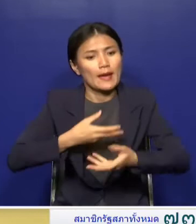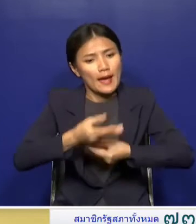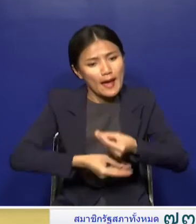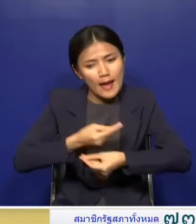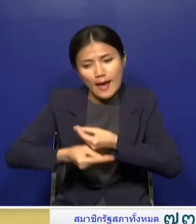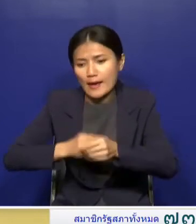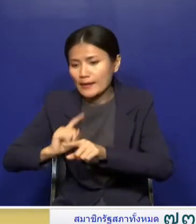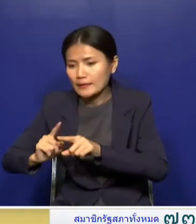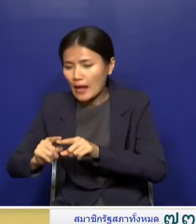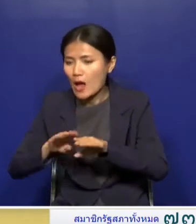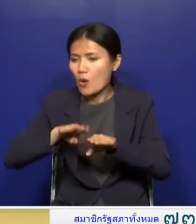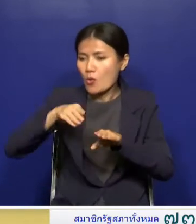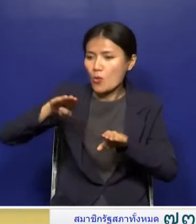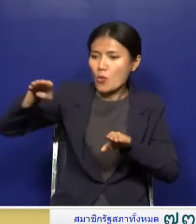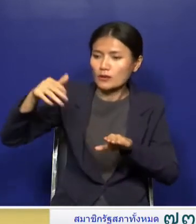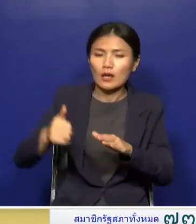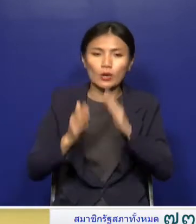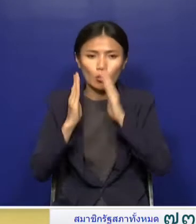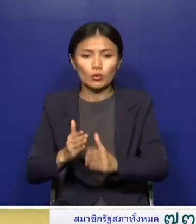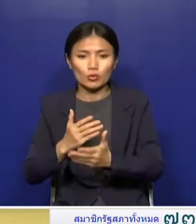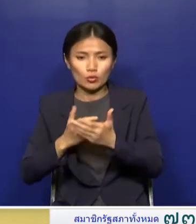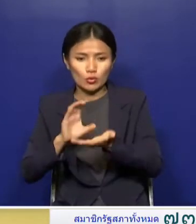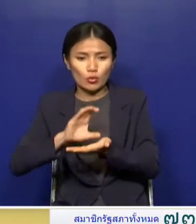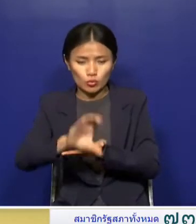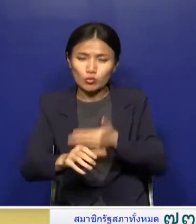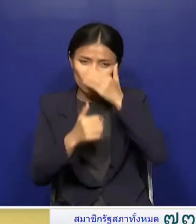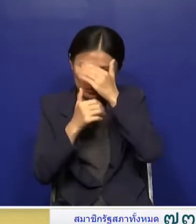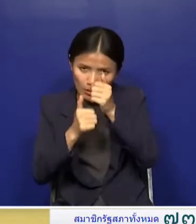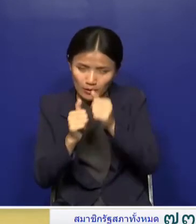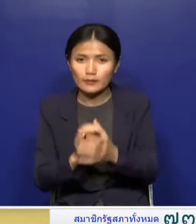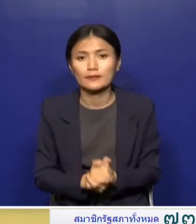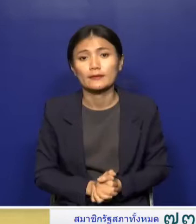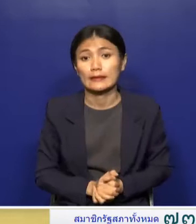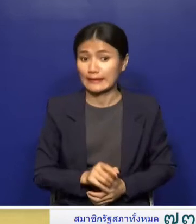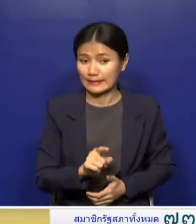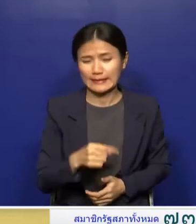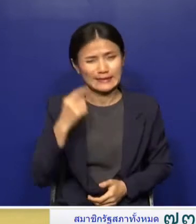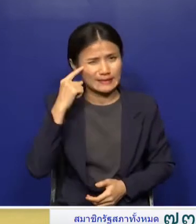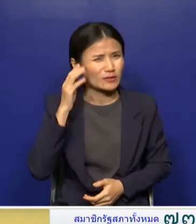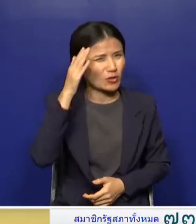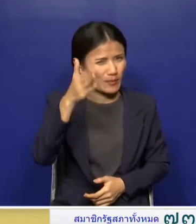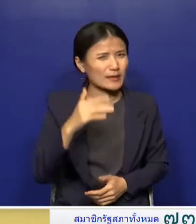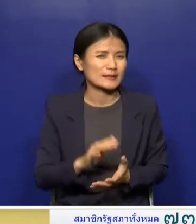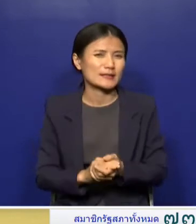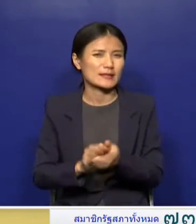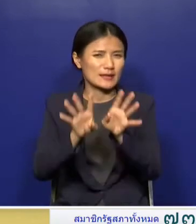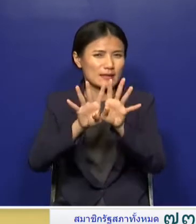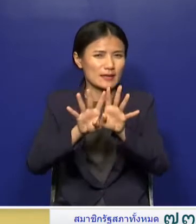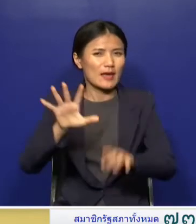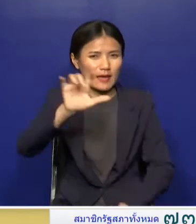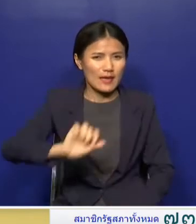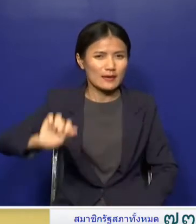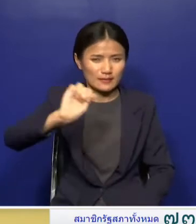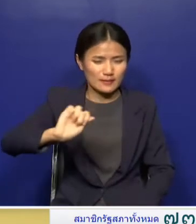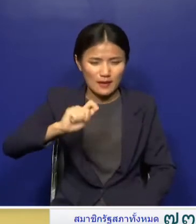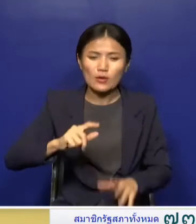าสนใจของกลงทุนก็หงเปอยยิงว่จะเป็นที่มาของความรงเรืองต่อไปของ ASIAแ